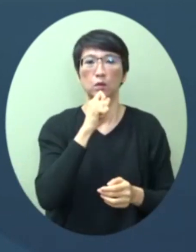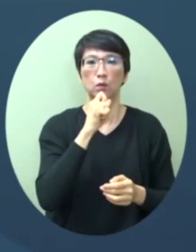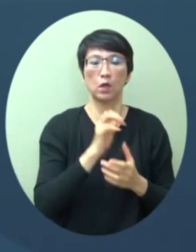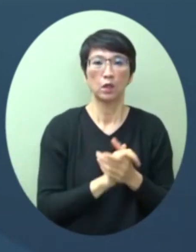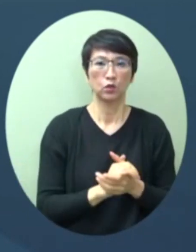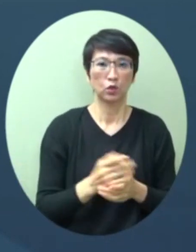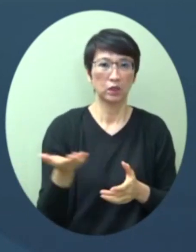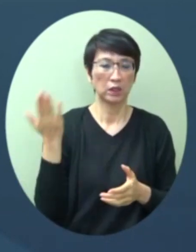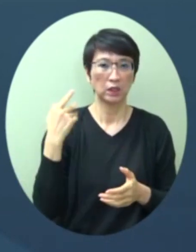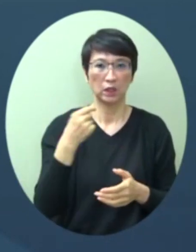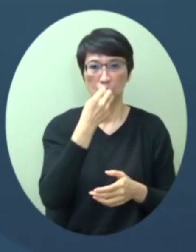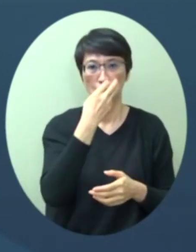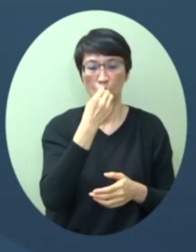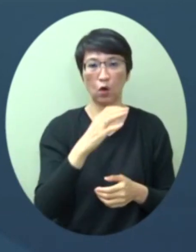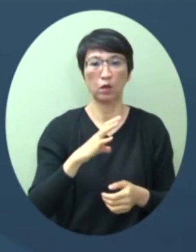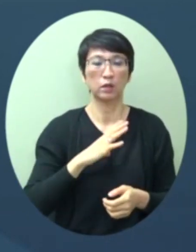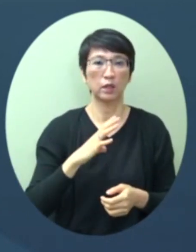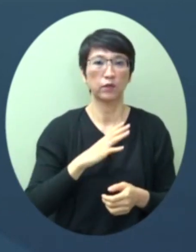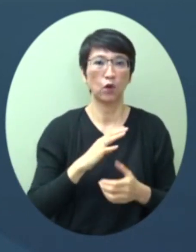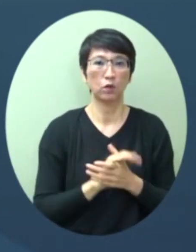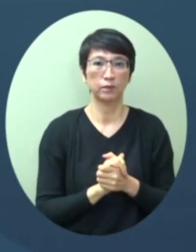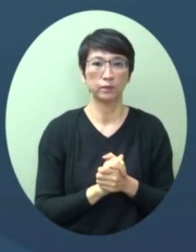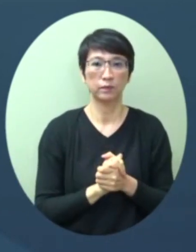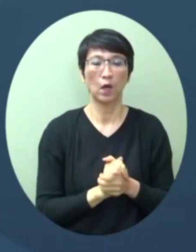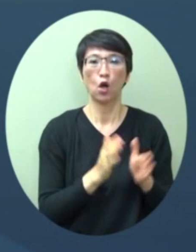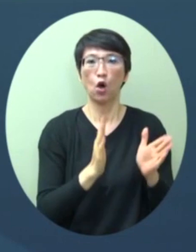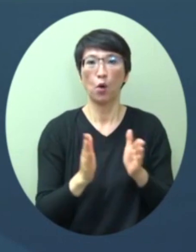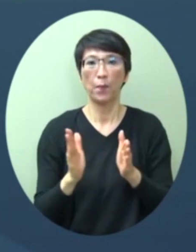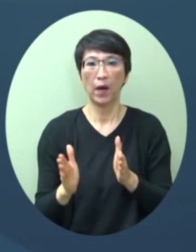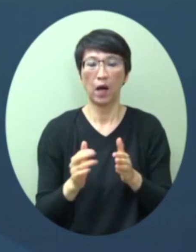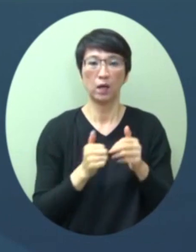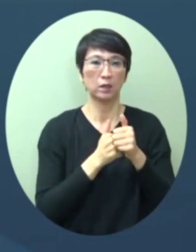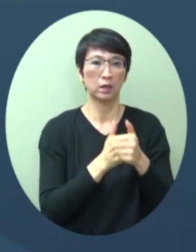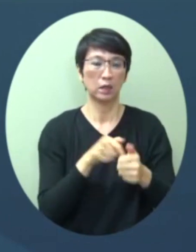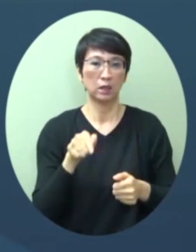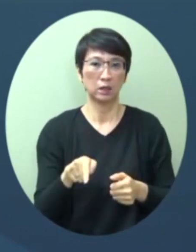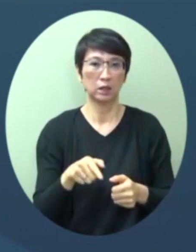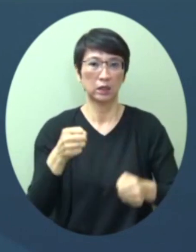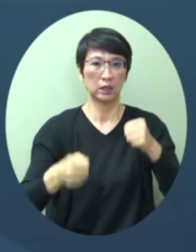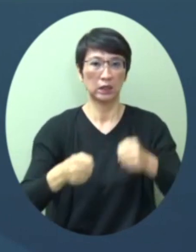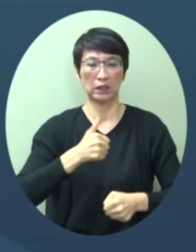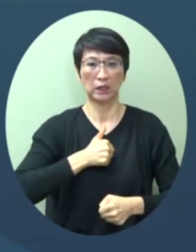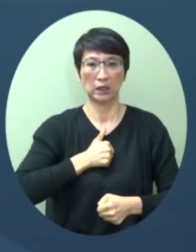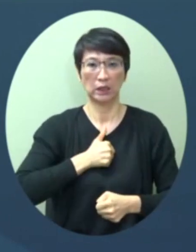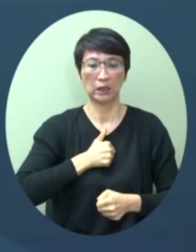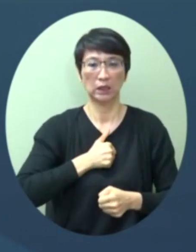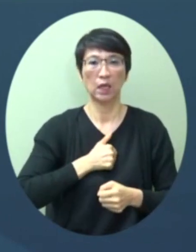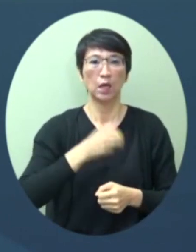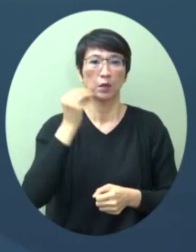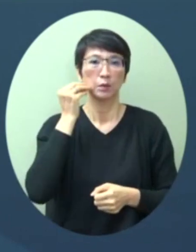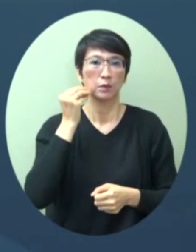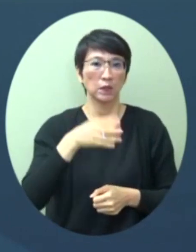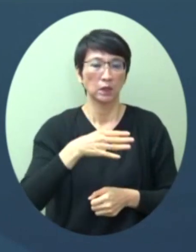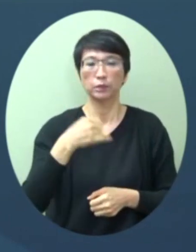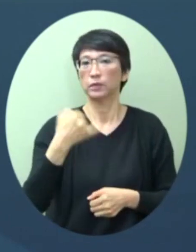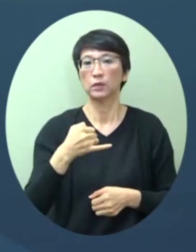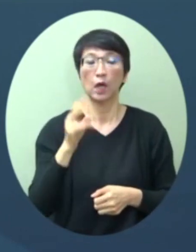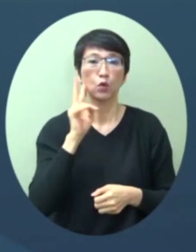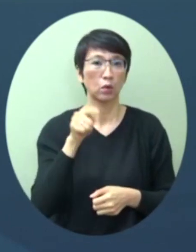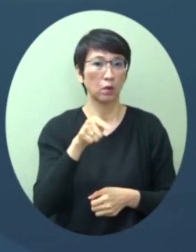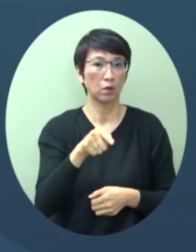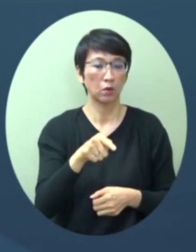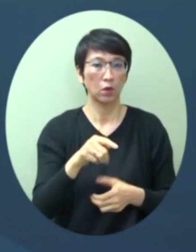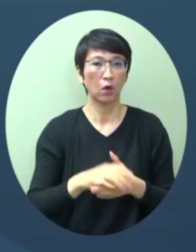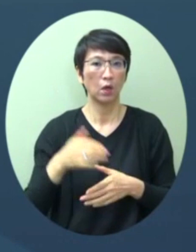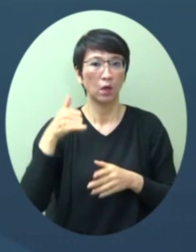早前香港和廣東的安排這些司機就不獲得豁免了就是說如果他們